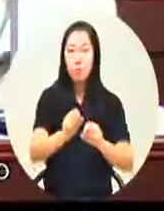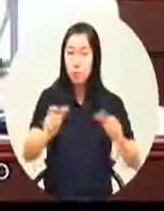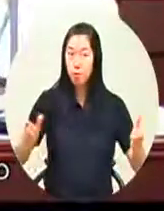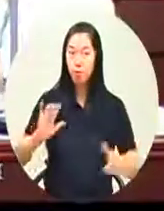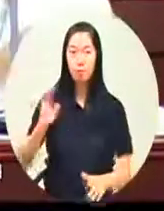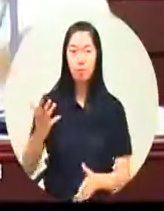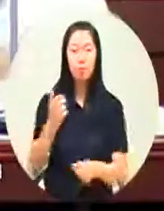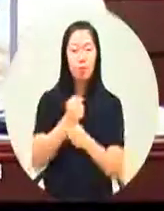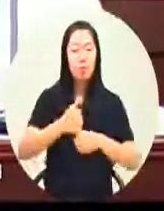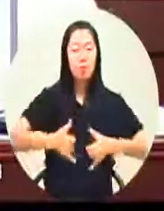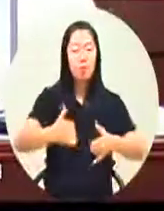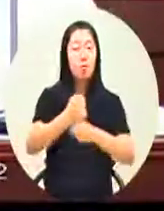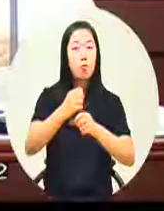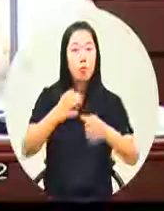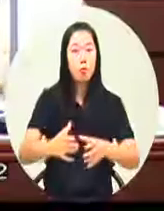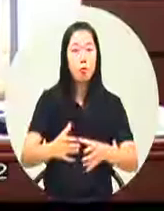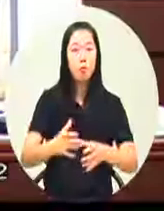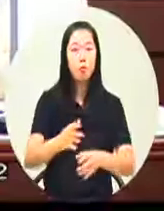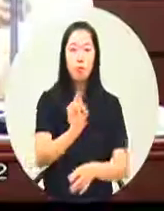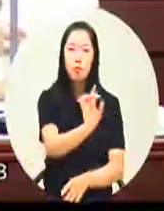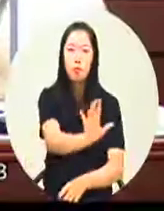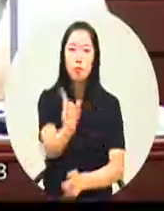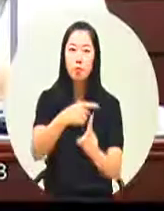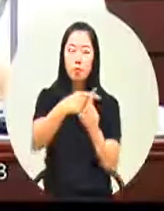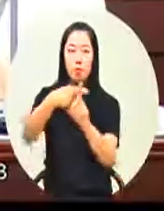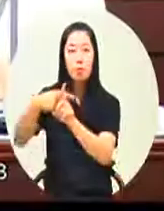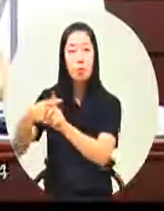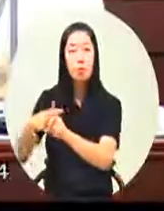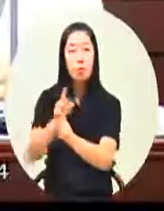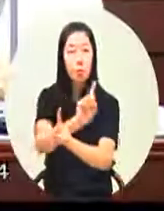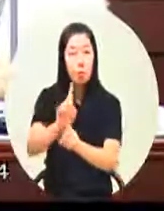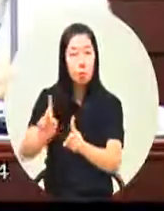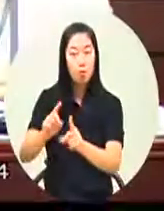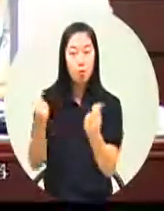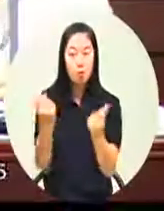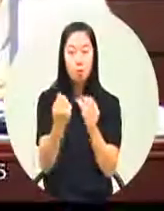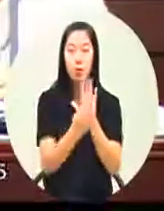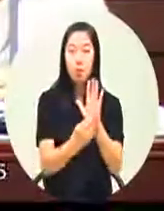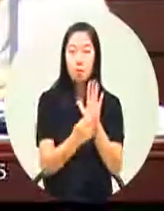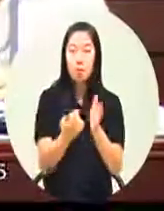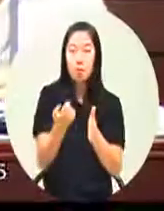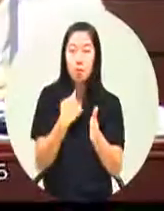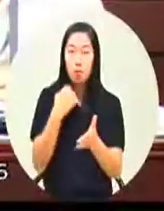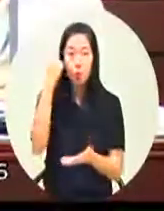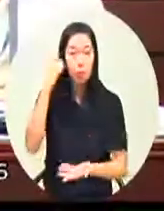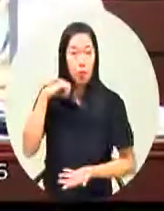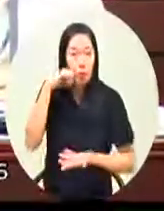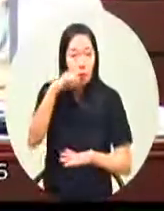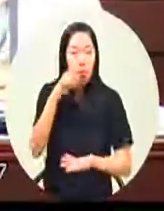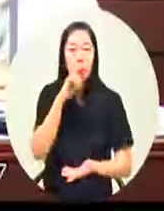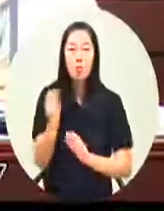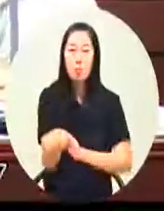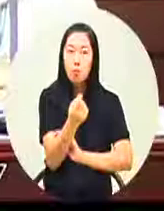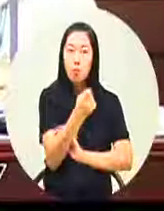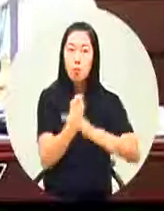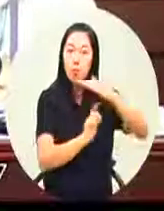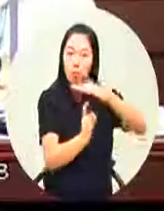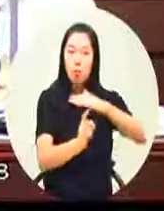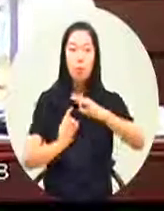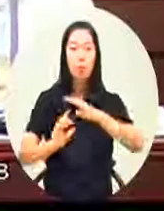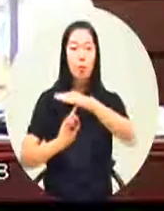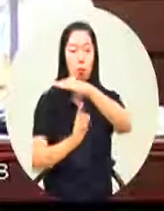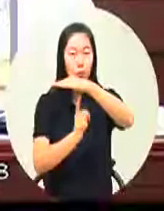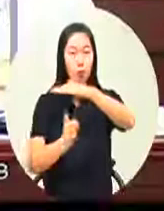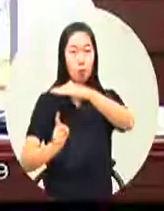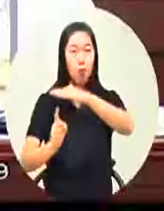设哈，要看看它是属于哪一种等级的道路。那比如说，可能刚才我所提到的有关快速道路或是国道系统，